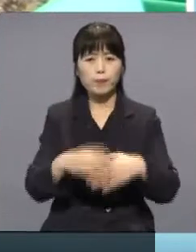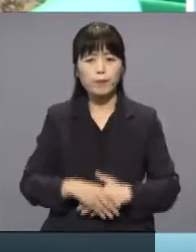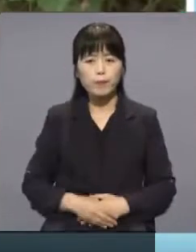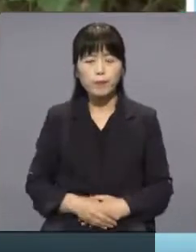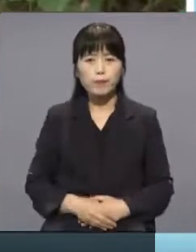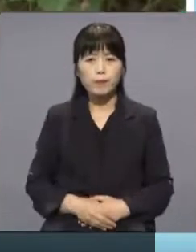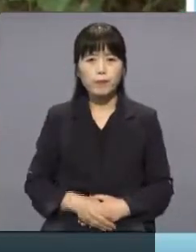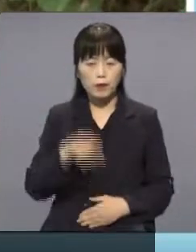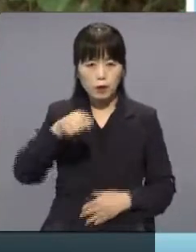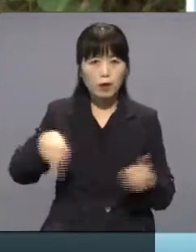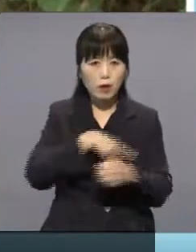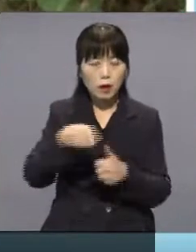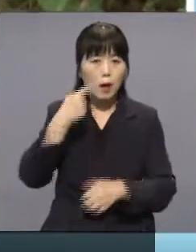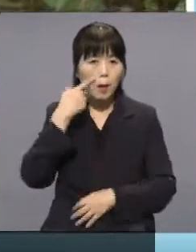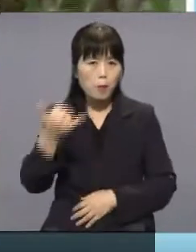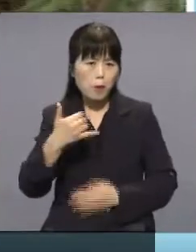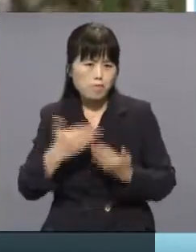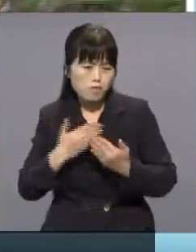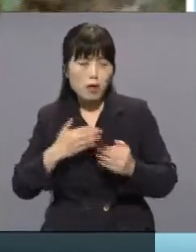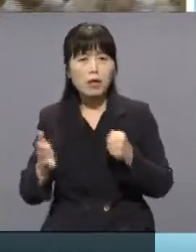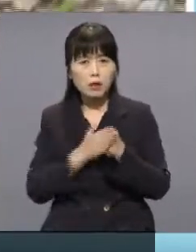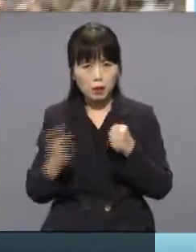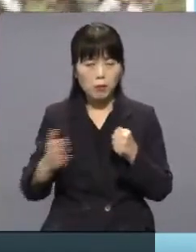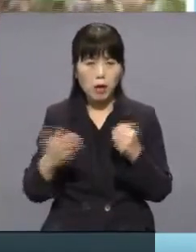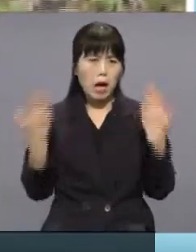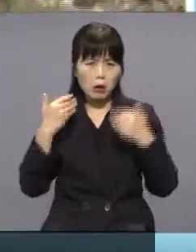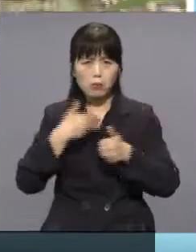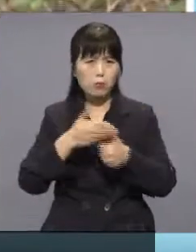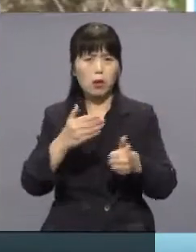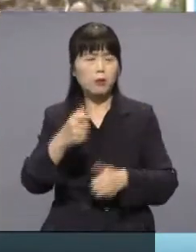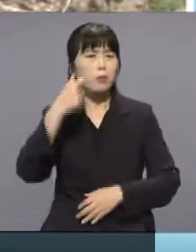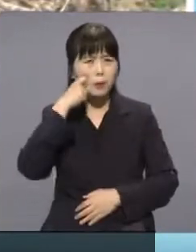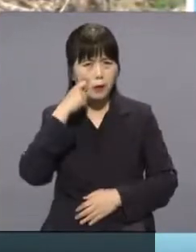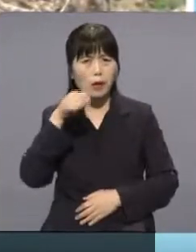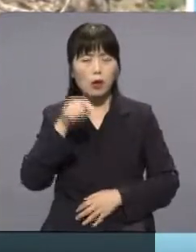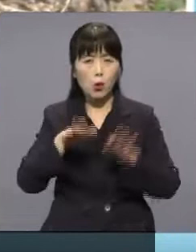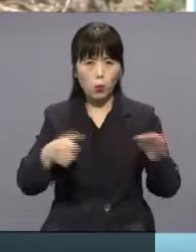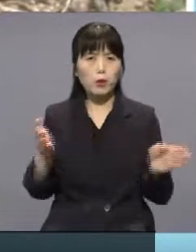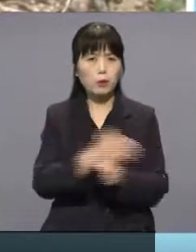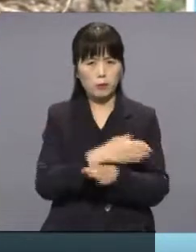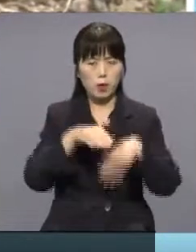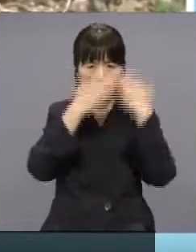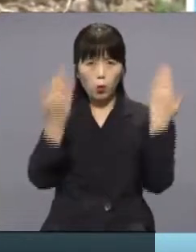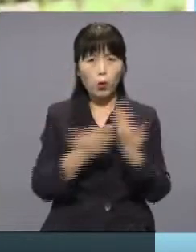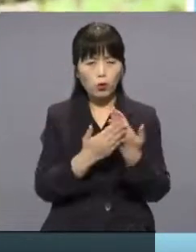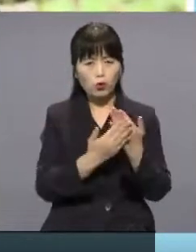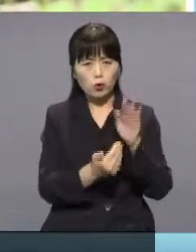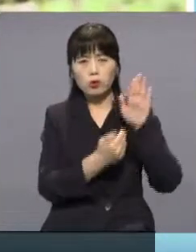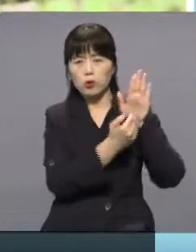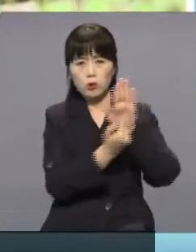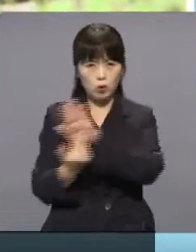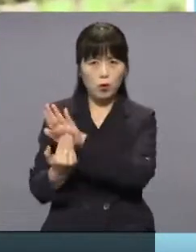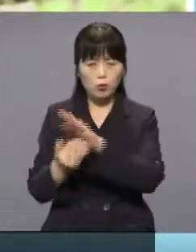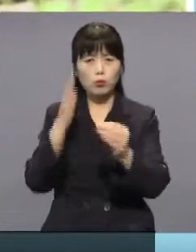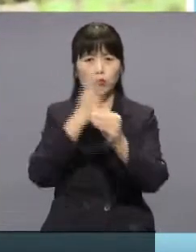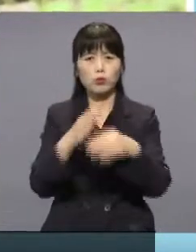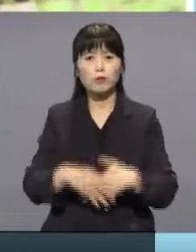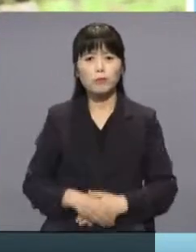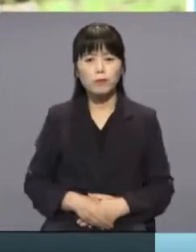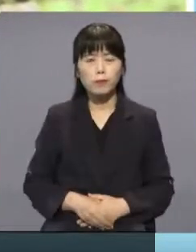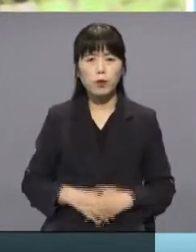이런 상황에서 학부모들이 불안하니까 아이들을 학교에 보낼 수 없다라고 하면서 오늘부터 아 전면 등교 거북이 되고 이르게 됐습니다